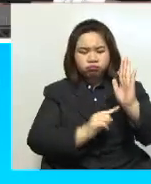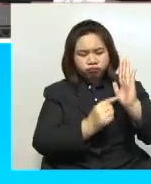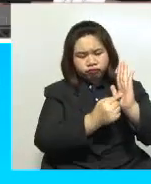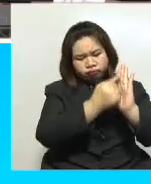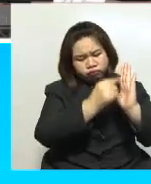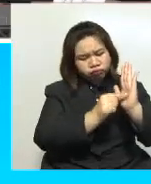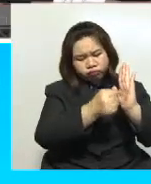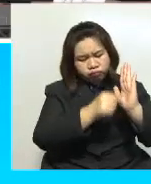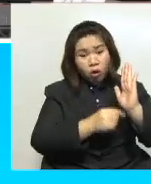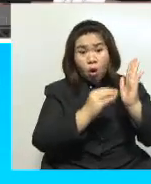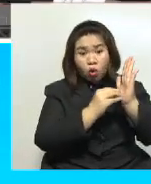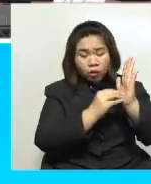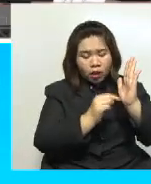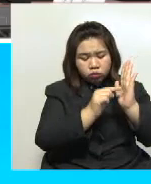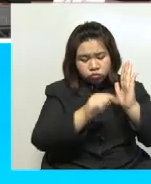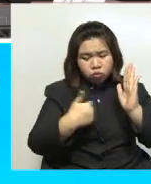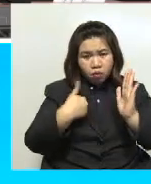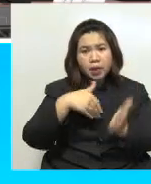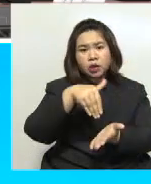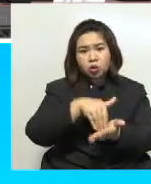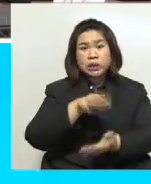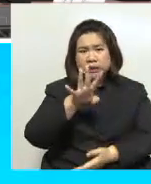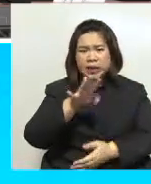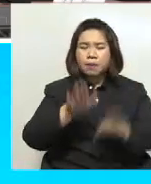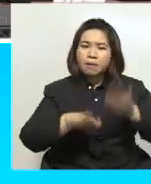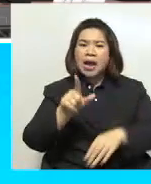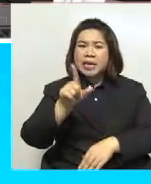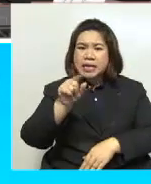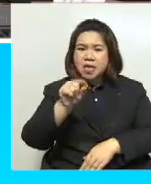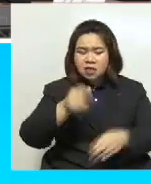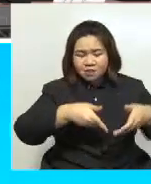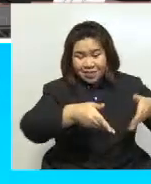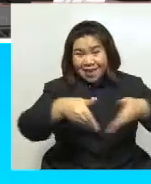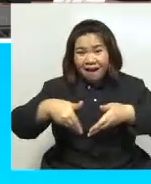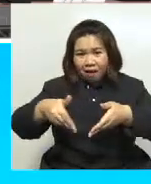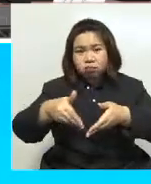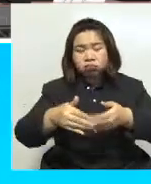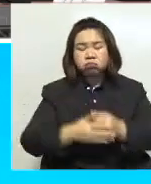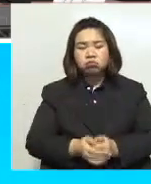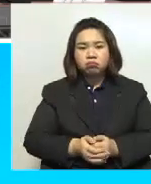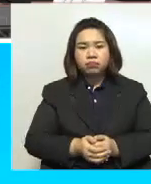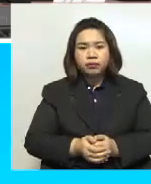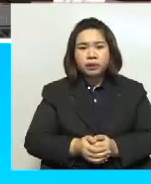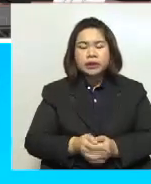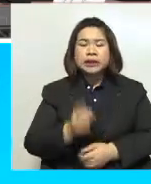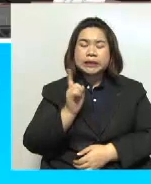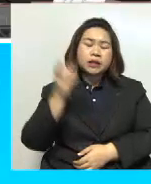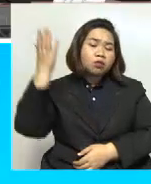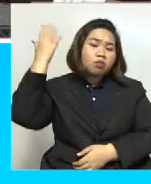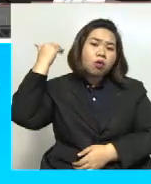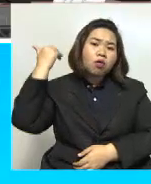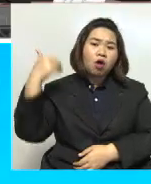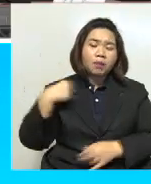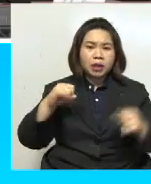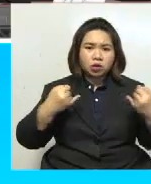ะฮะ4จุดหลักๆเนี่ยครับ ค่ะอย่างก่อนหน้านี้มีผู้ประกอบการที่ออกมาบอกว่าจะมีการหยุด